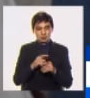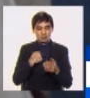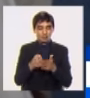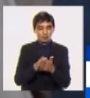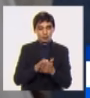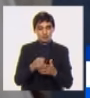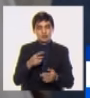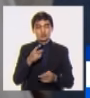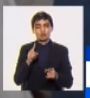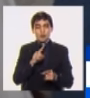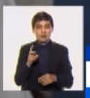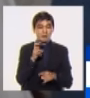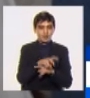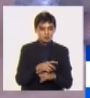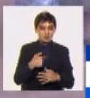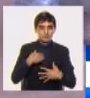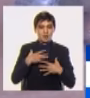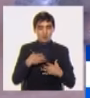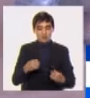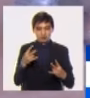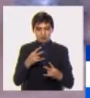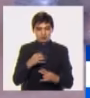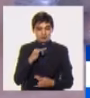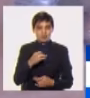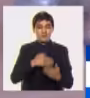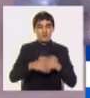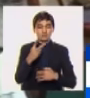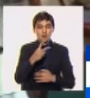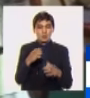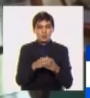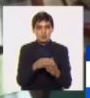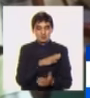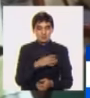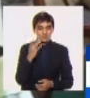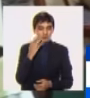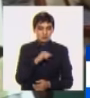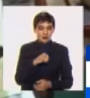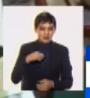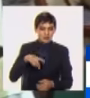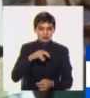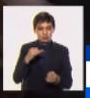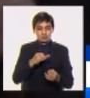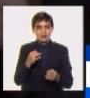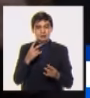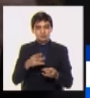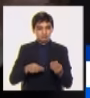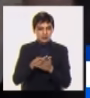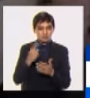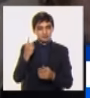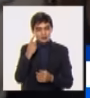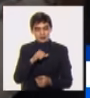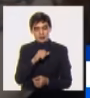ходить к ним это надо быть здоровым инвалиду 2 группы приходится все делать самой оплачивать коммуналку покупать